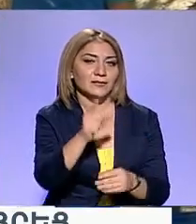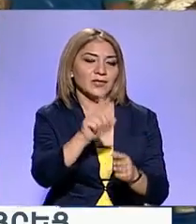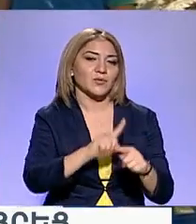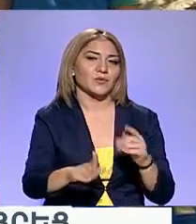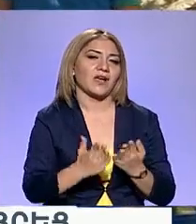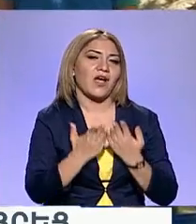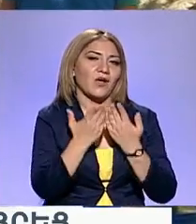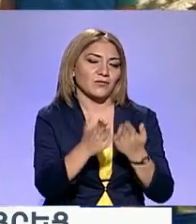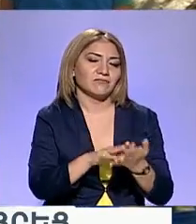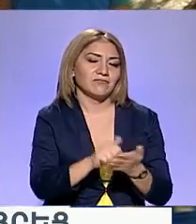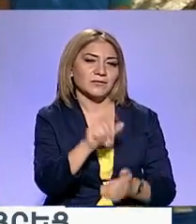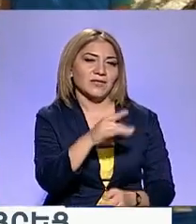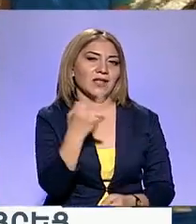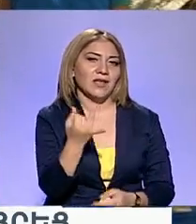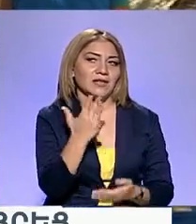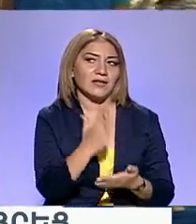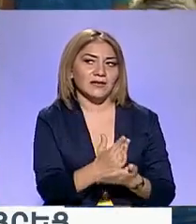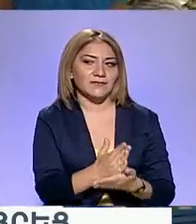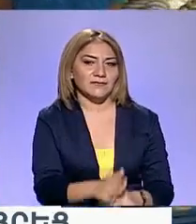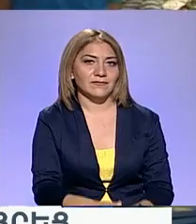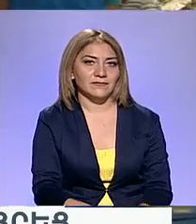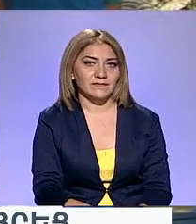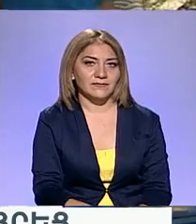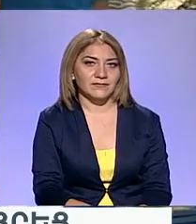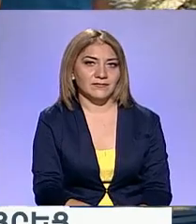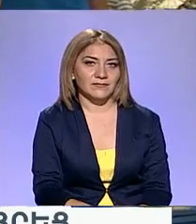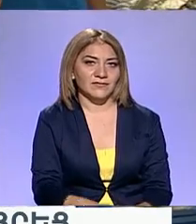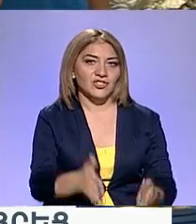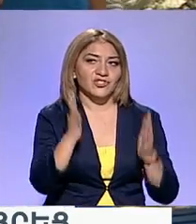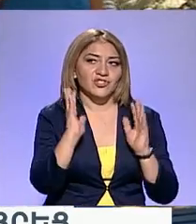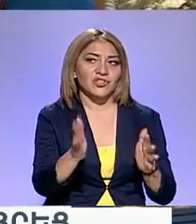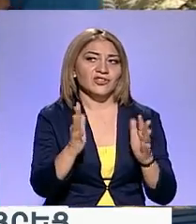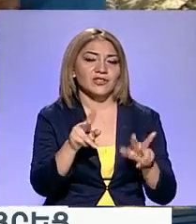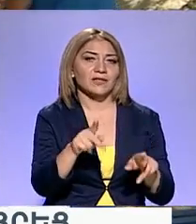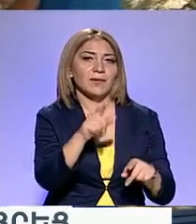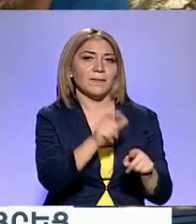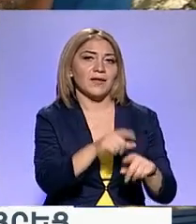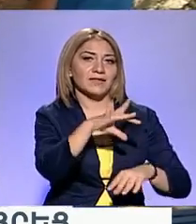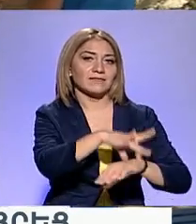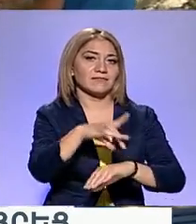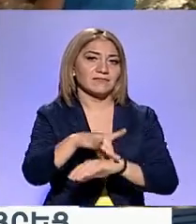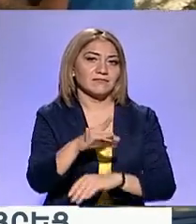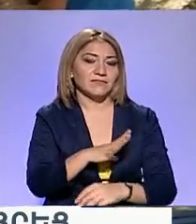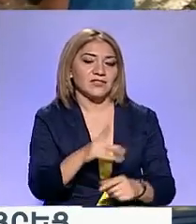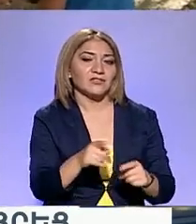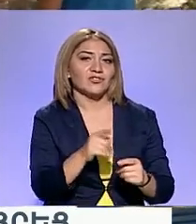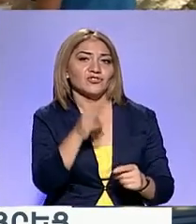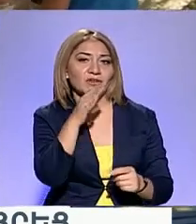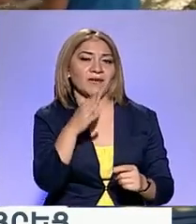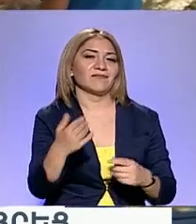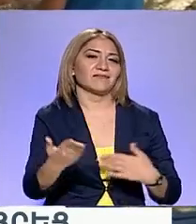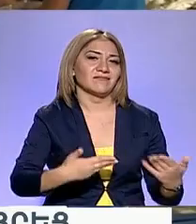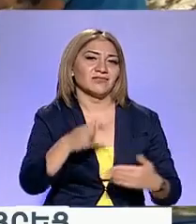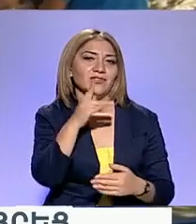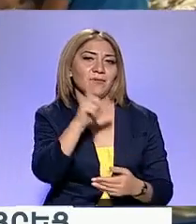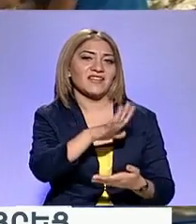Սա հետաքրքրություն է ցույց տալիս, ես բազմաթիվ եւ բազմաթիվ այսպիսի, նույնիսկ շատ այսպիսի դեպքեր եմ հանդիպել, ընթացքի ժամանակ էլ մարդիկ